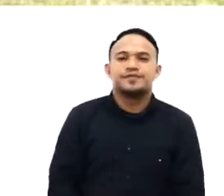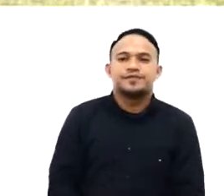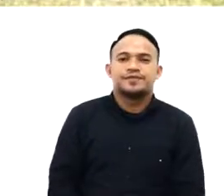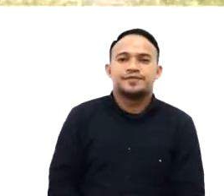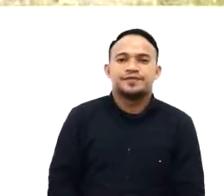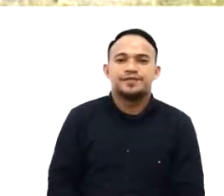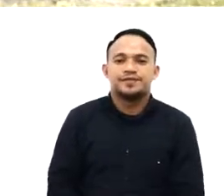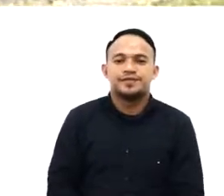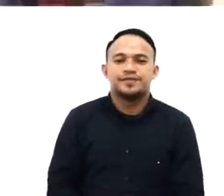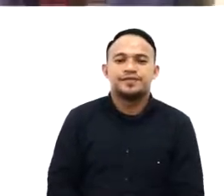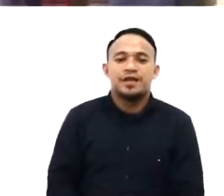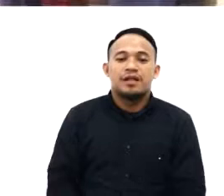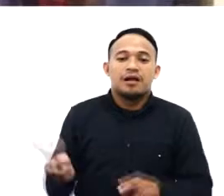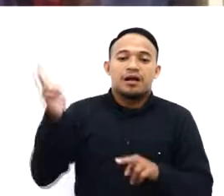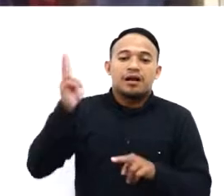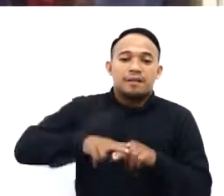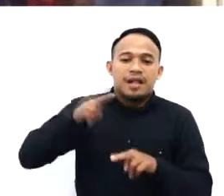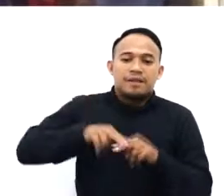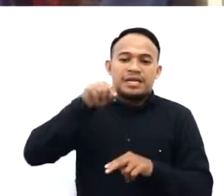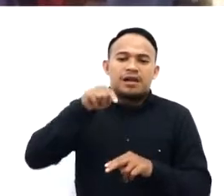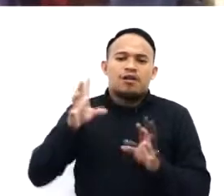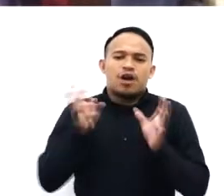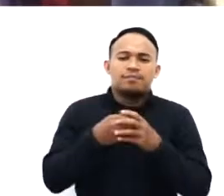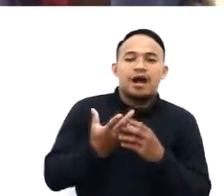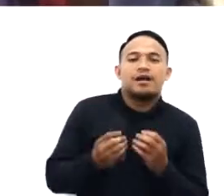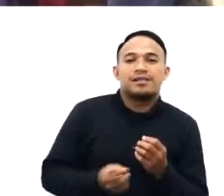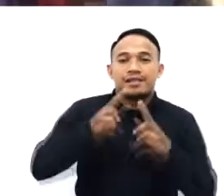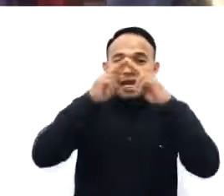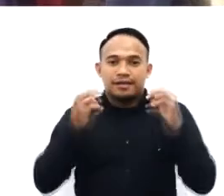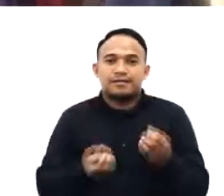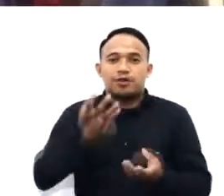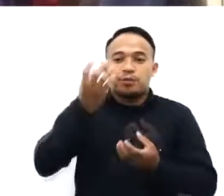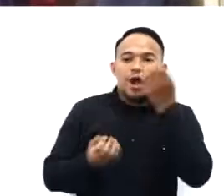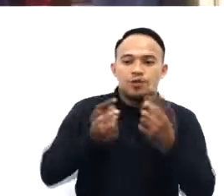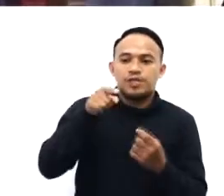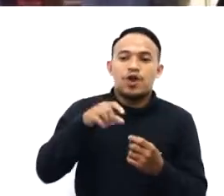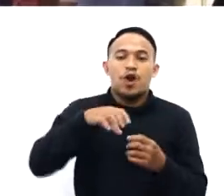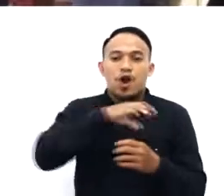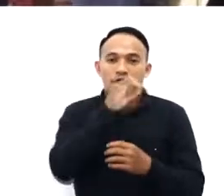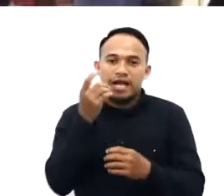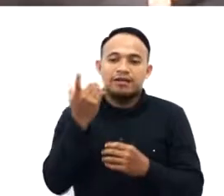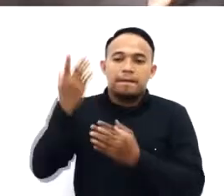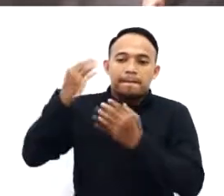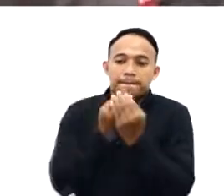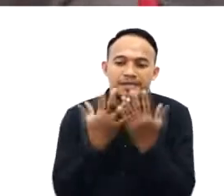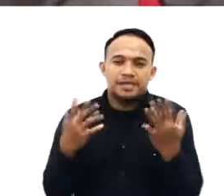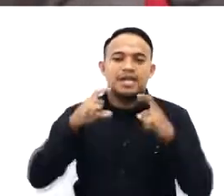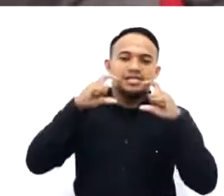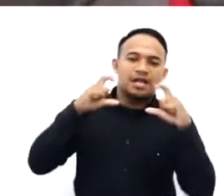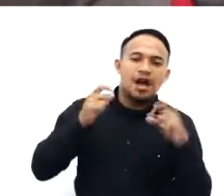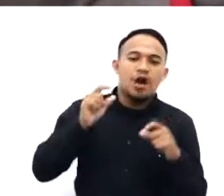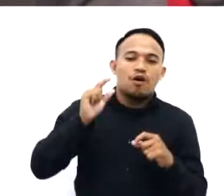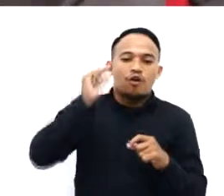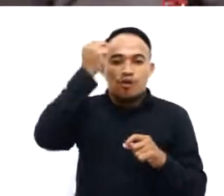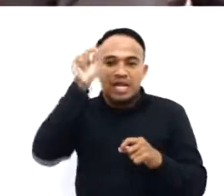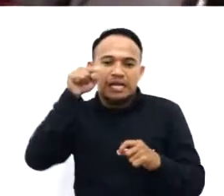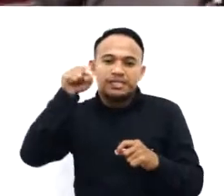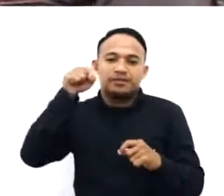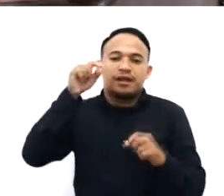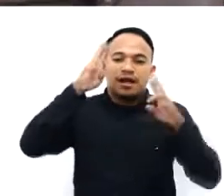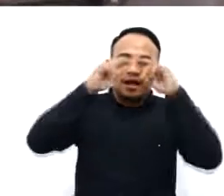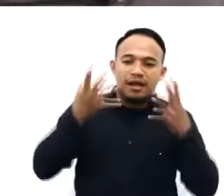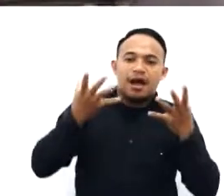Ditambahkan momentum Nataru oleh masyarakat secara universal, dirayakan melalui kegiatan ibadah dan